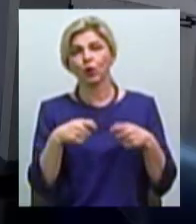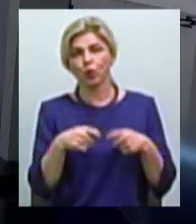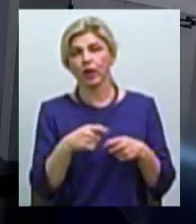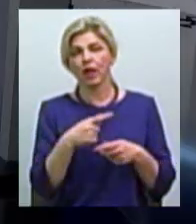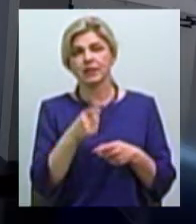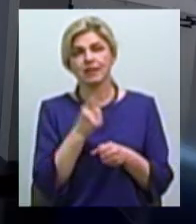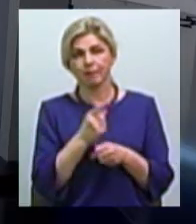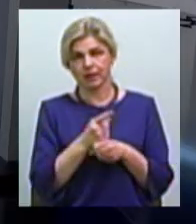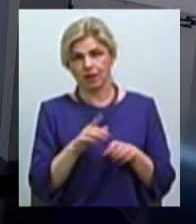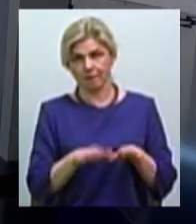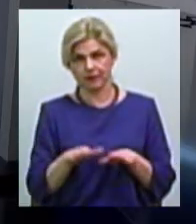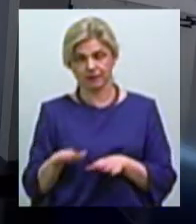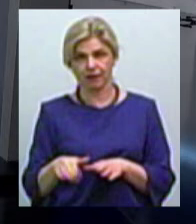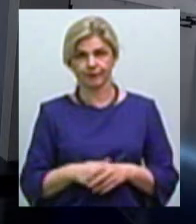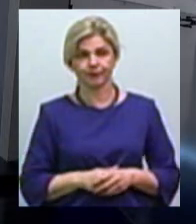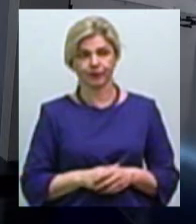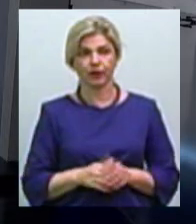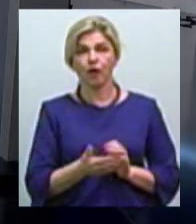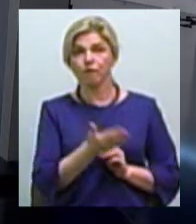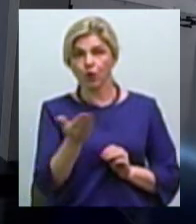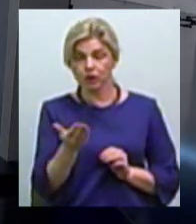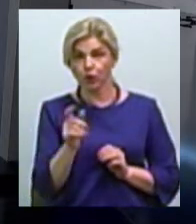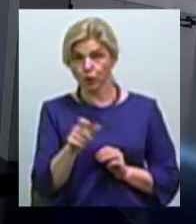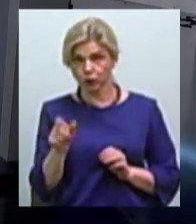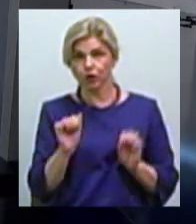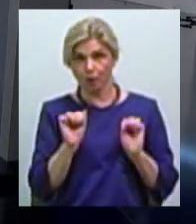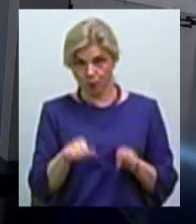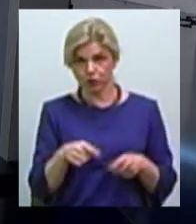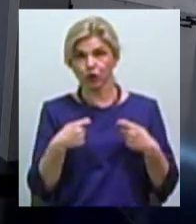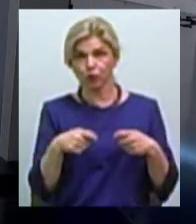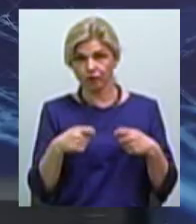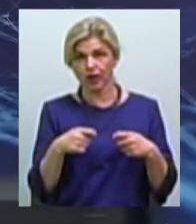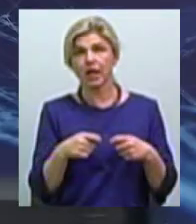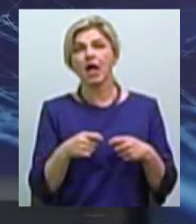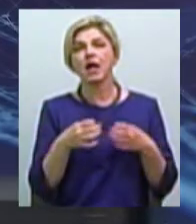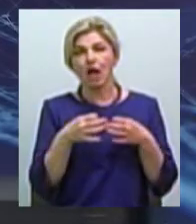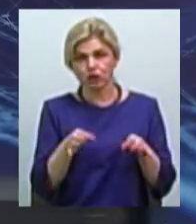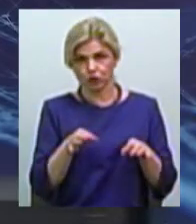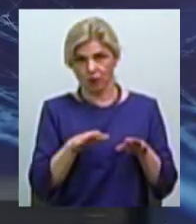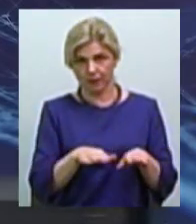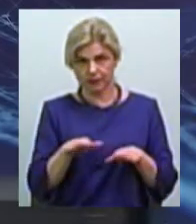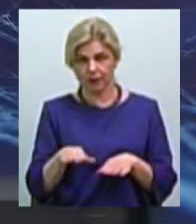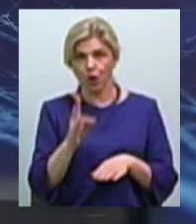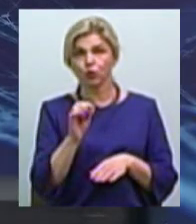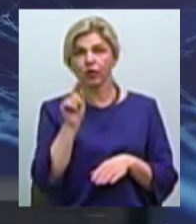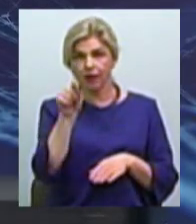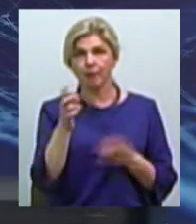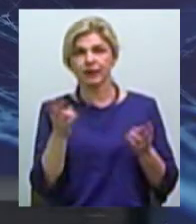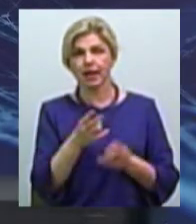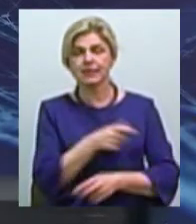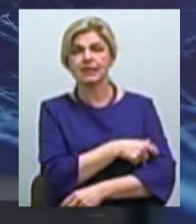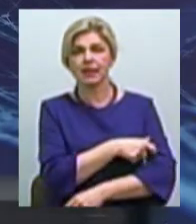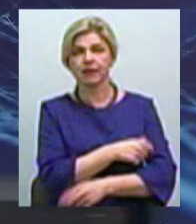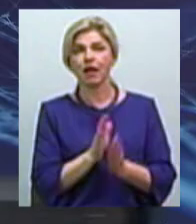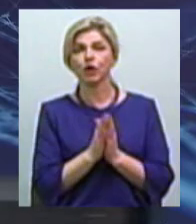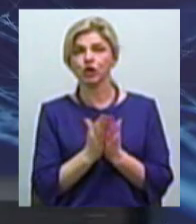місцях? Вони можуть торгувати у встановлених місцях, але там треба санітарна книжка, треба